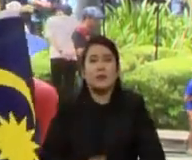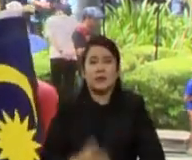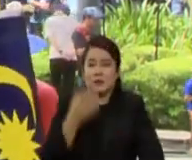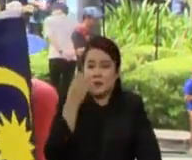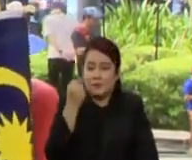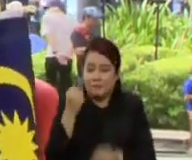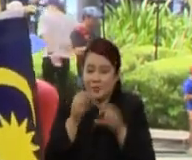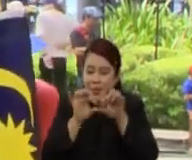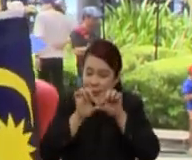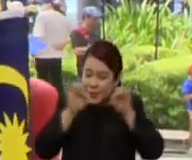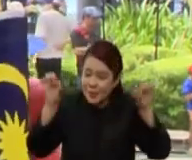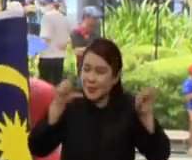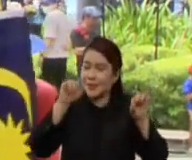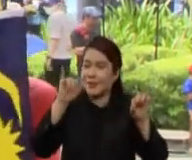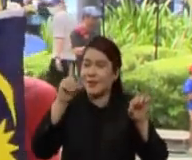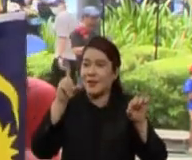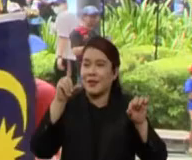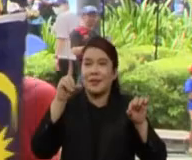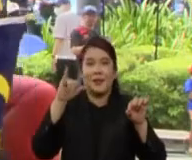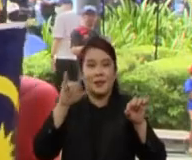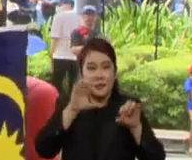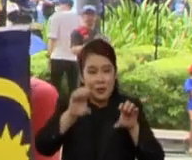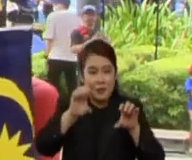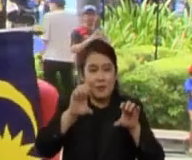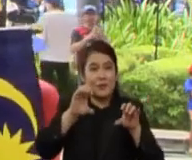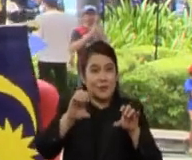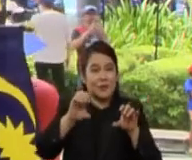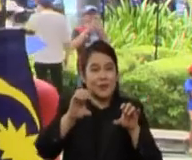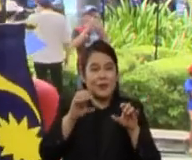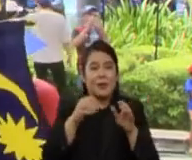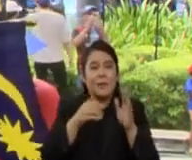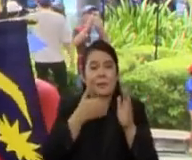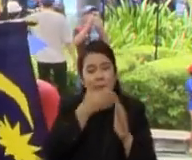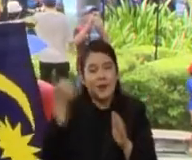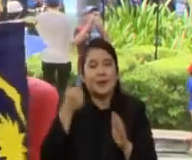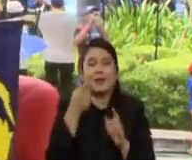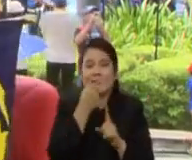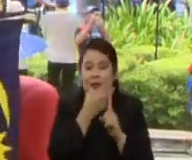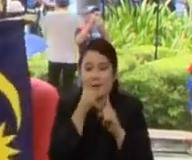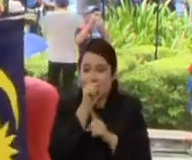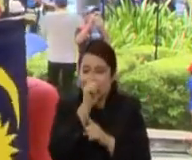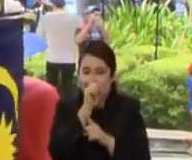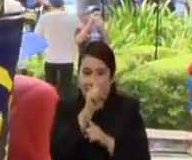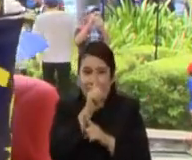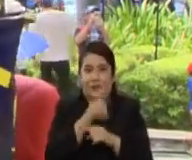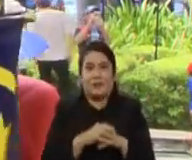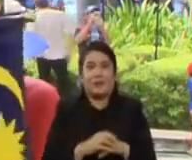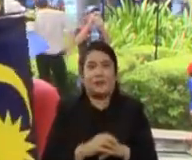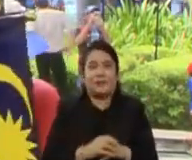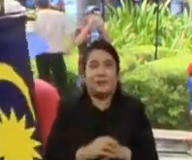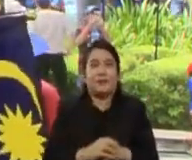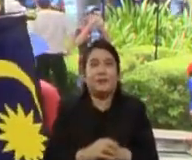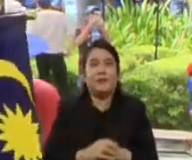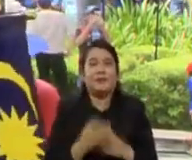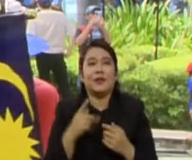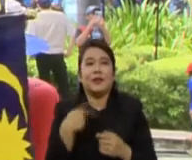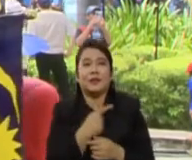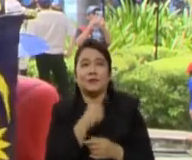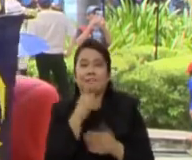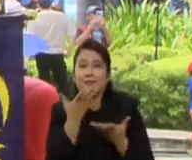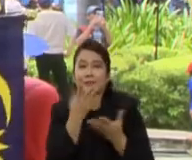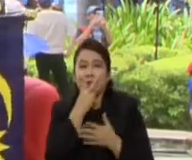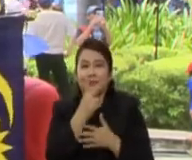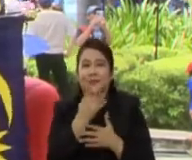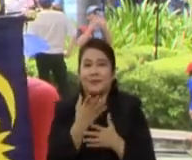lidi lebih baik berbanding sebatang lidi. Kita akan cuba untuk mendapatkan bagaimana agaknya reaksi rakyat